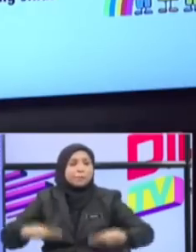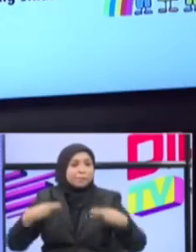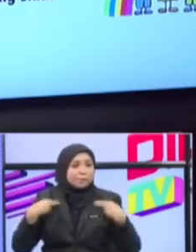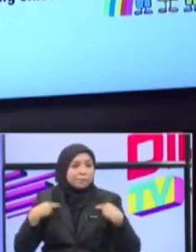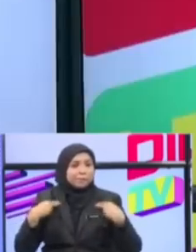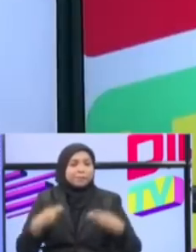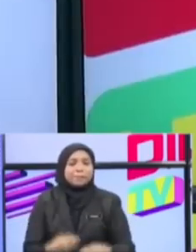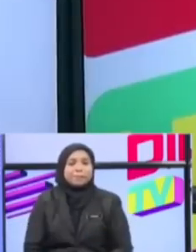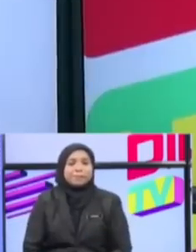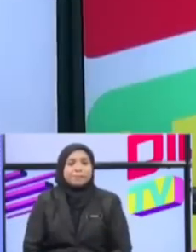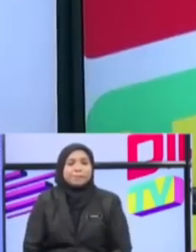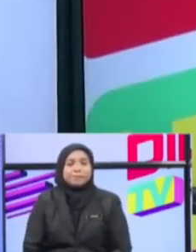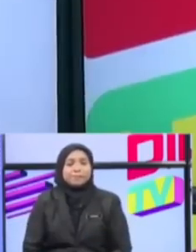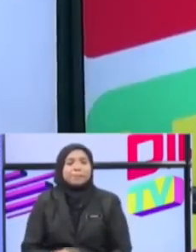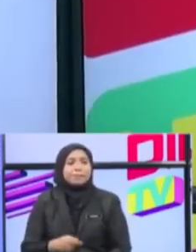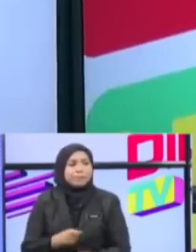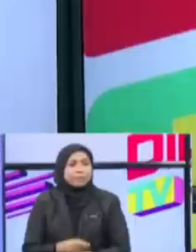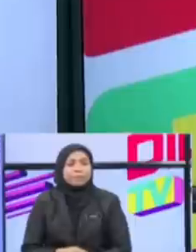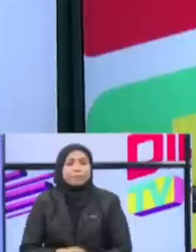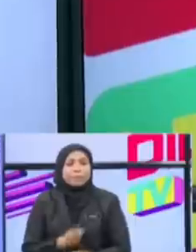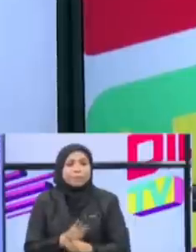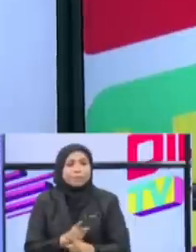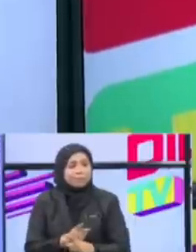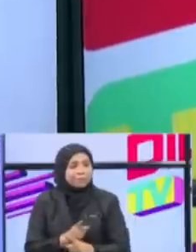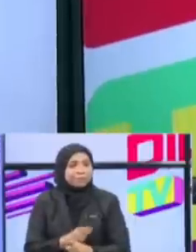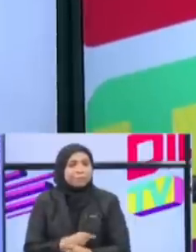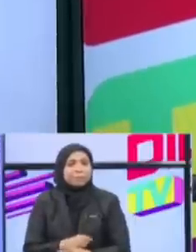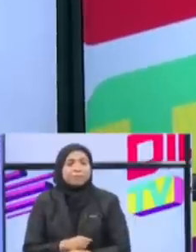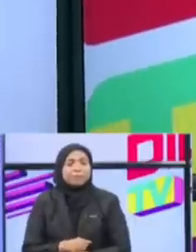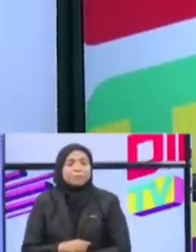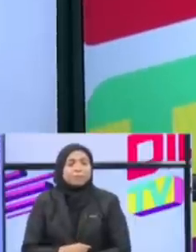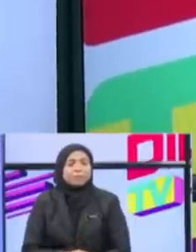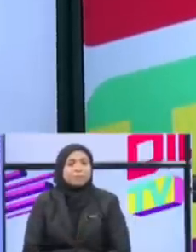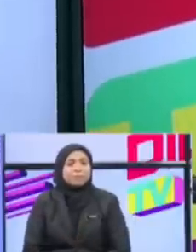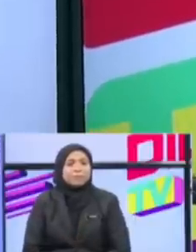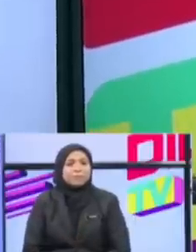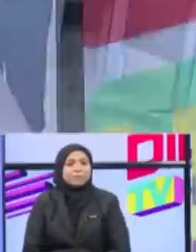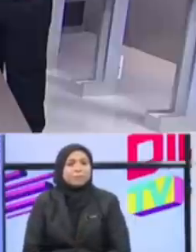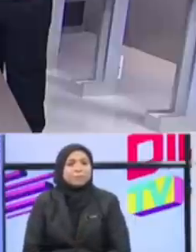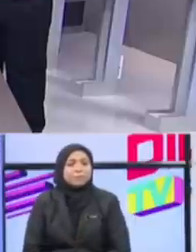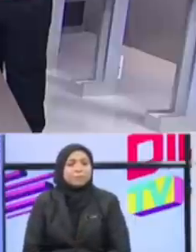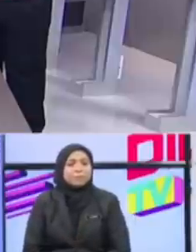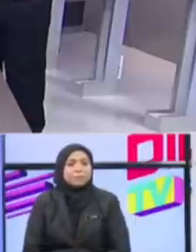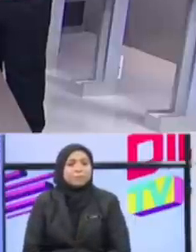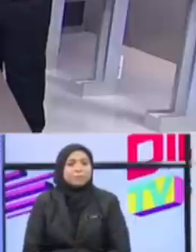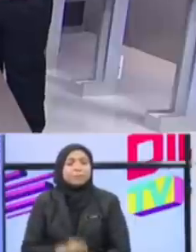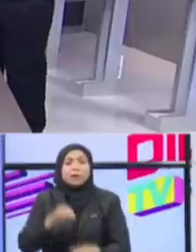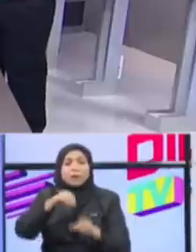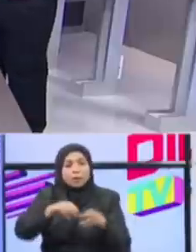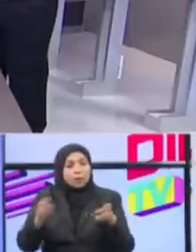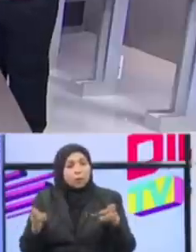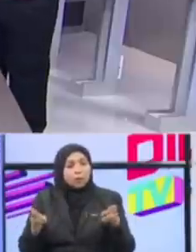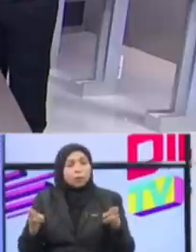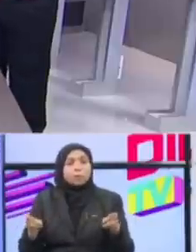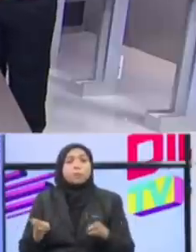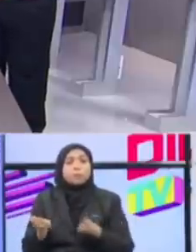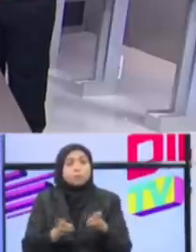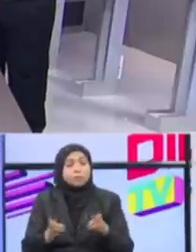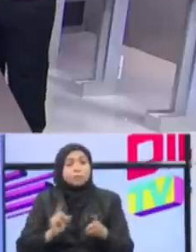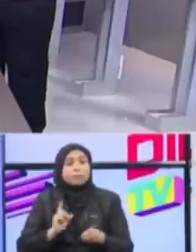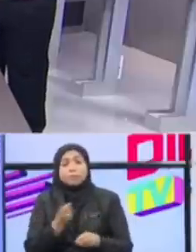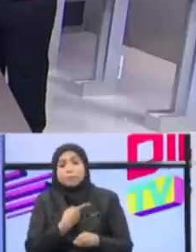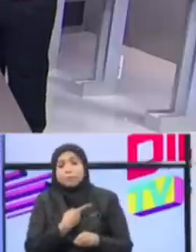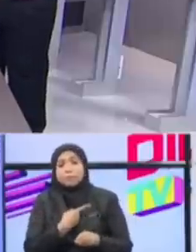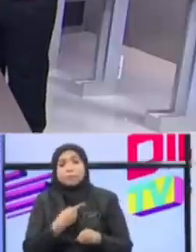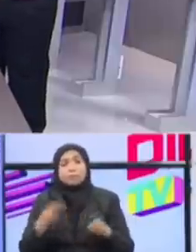bisa kan untuk membantu juga tetapi dalam usaha kita tidak memastikan membantu dan